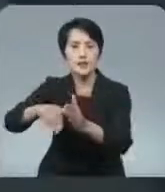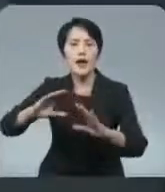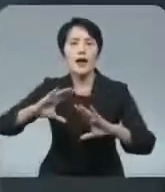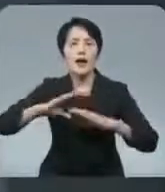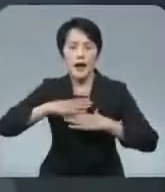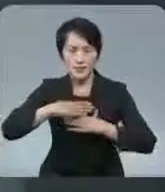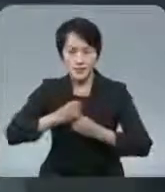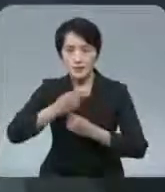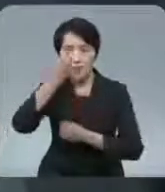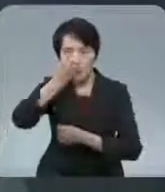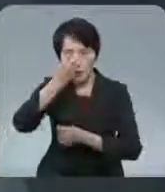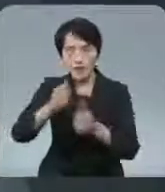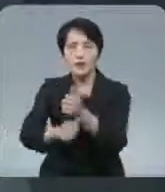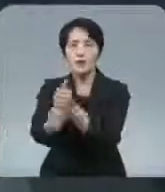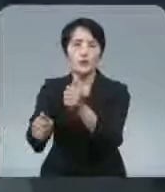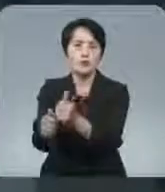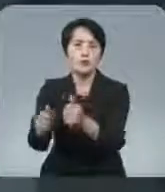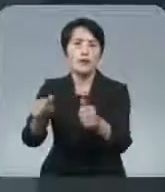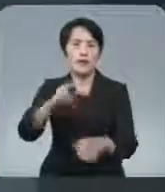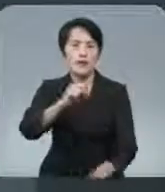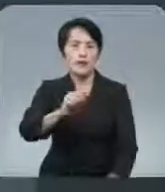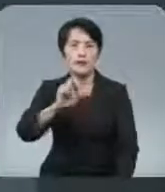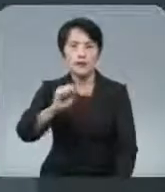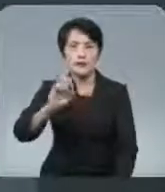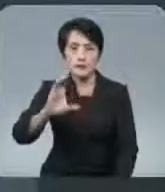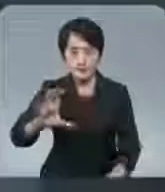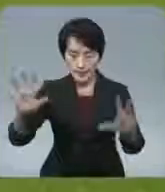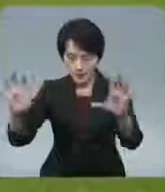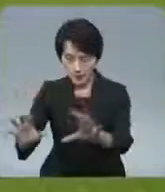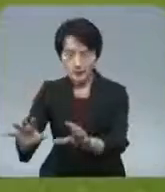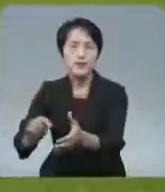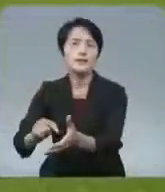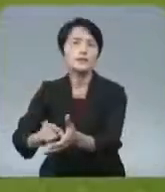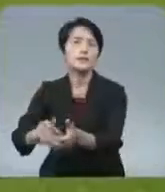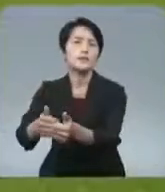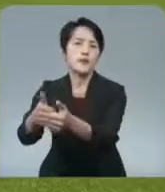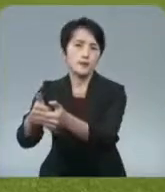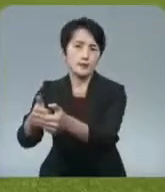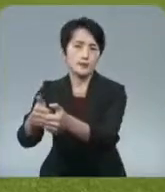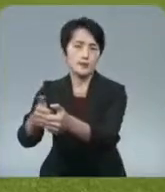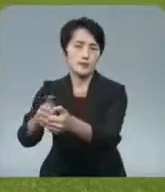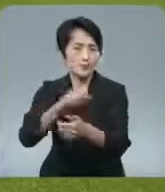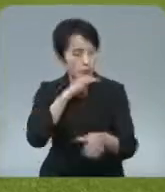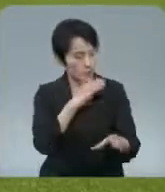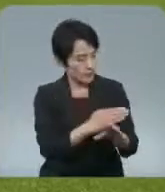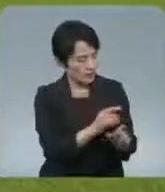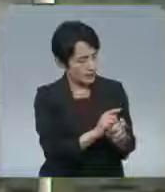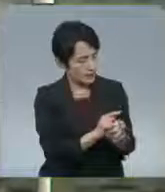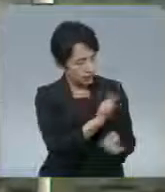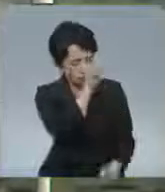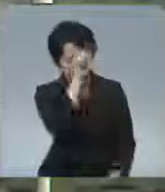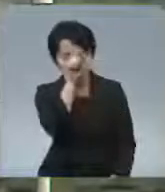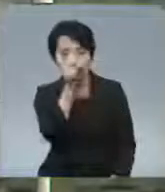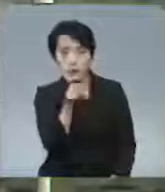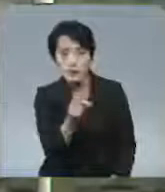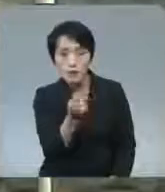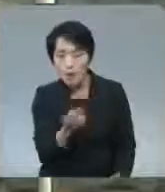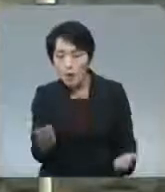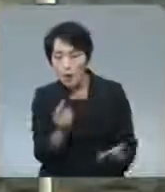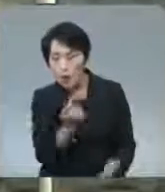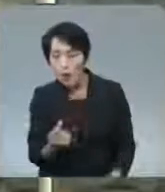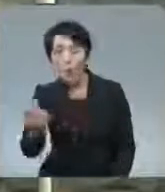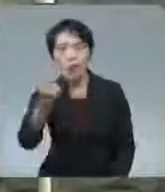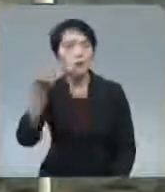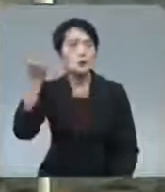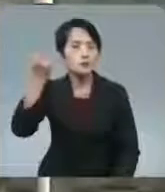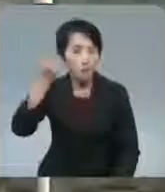です義務ジョングの国務委員長の妹君望ん当第1副部長は北韓の自衛権の